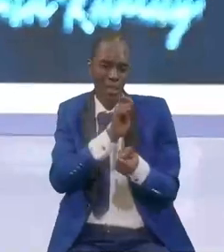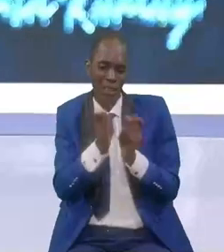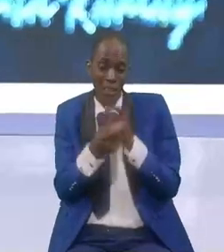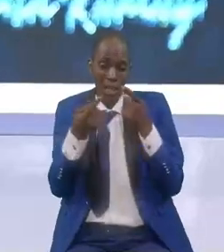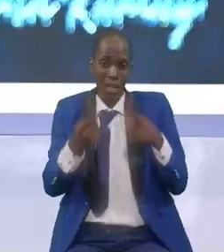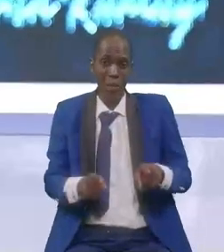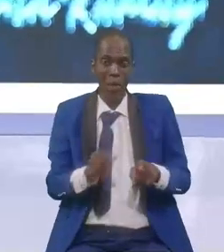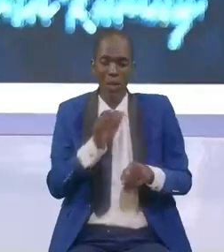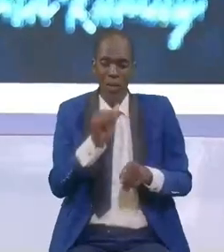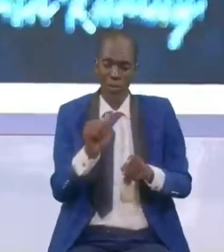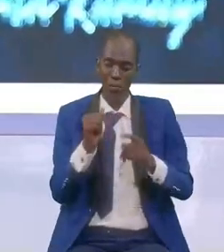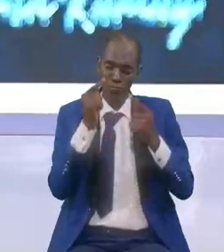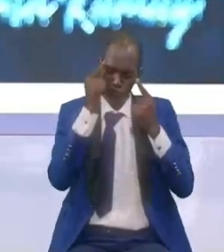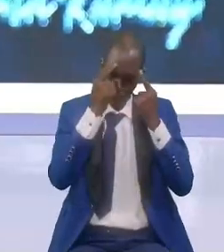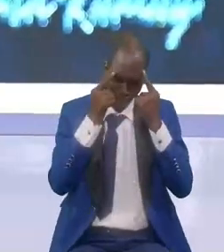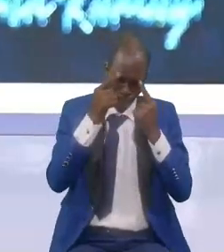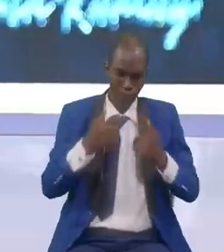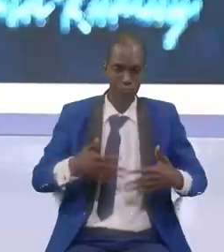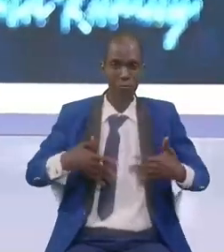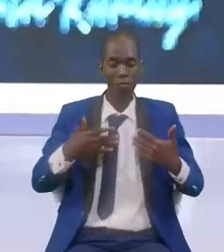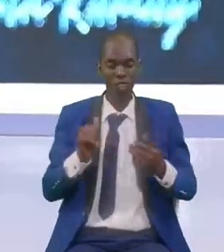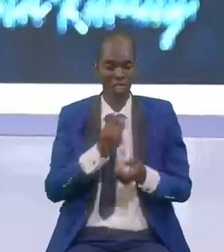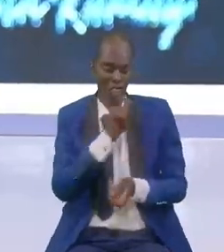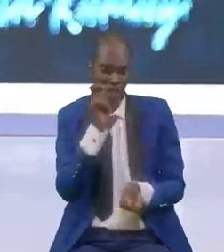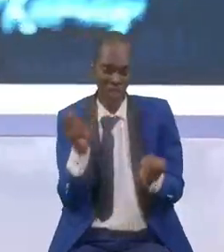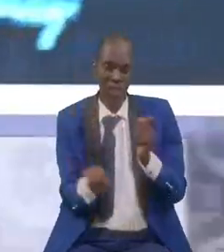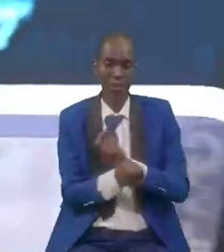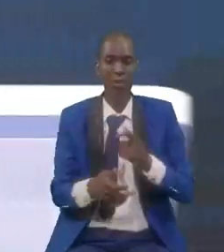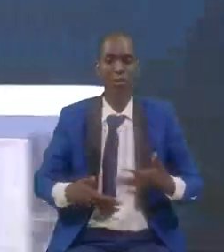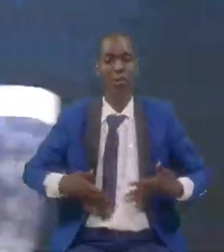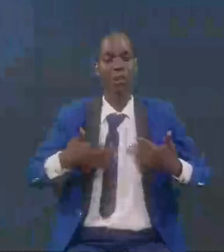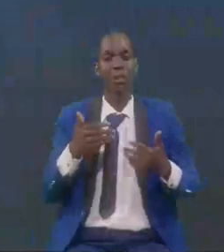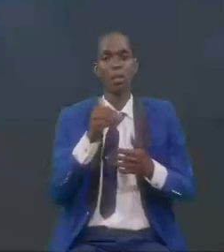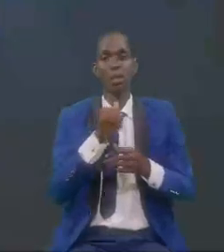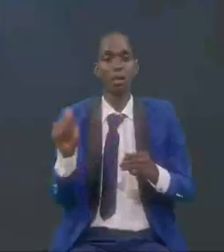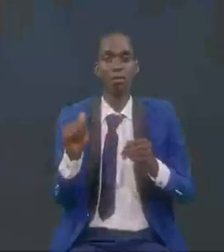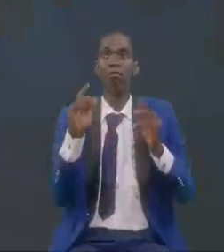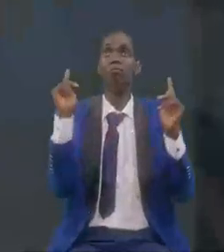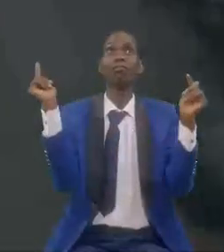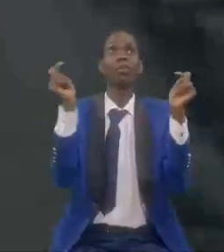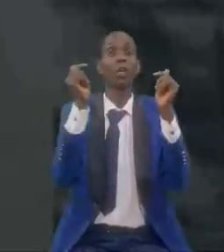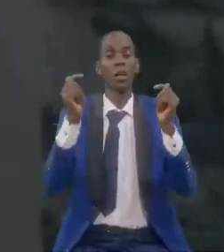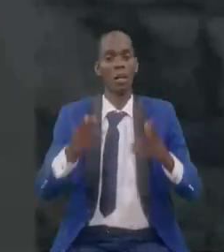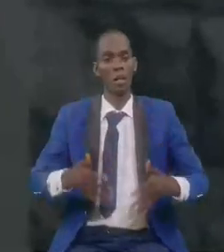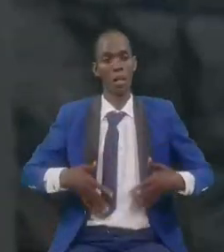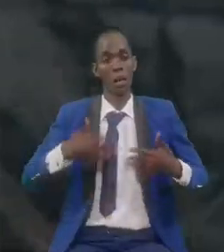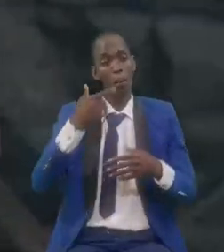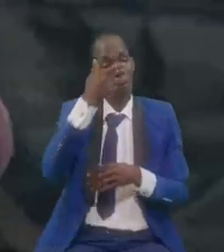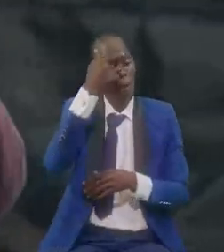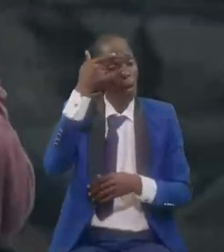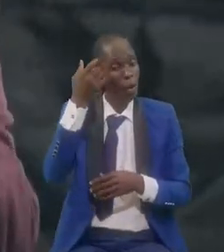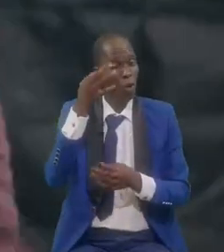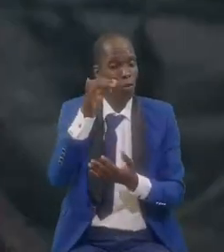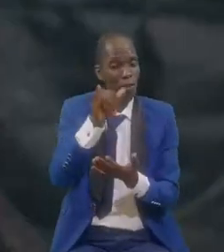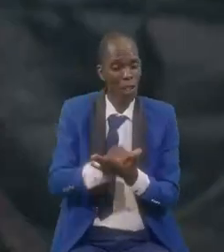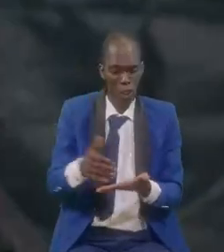Une vie réfléchie maintenant. Une vie transformée. Une vie triomphante.